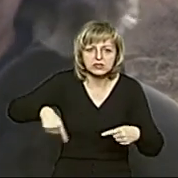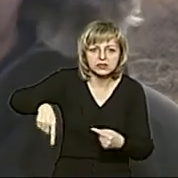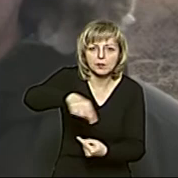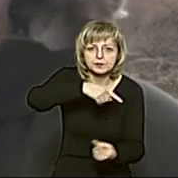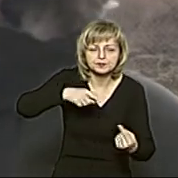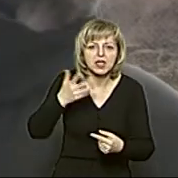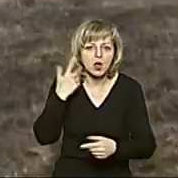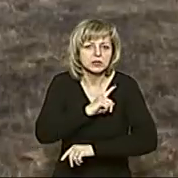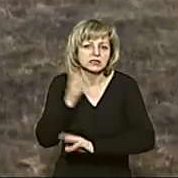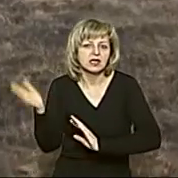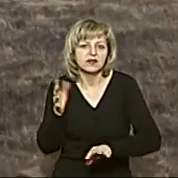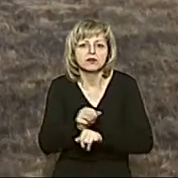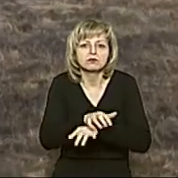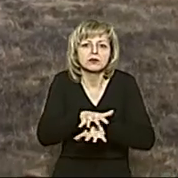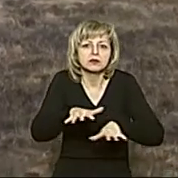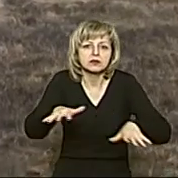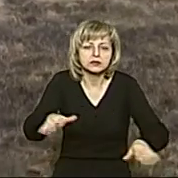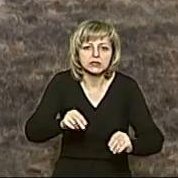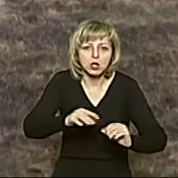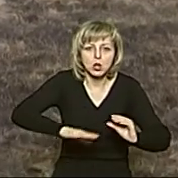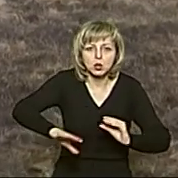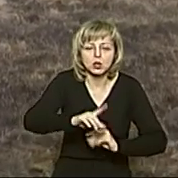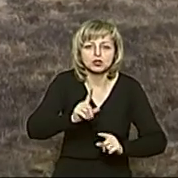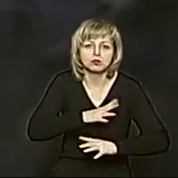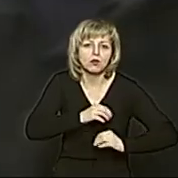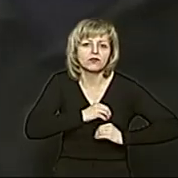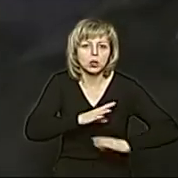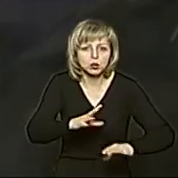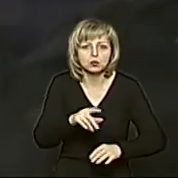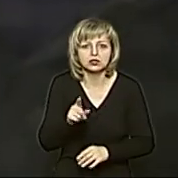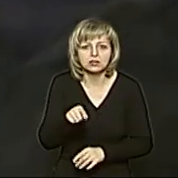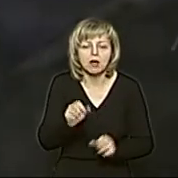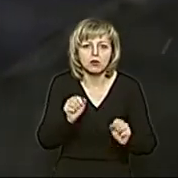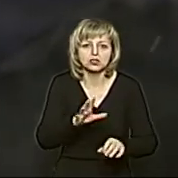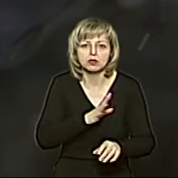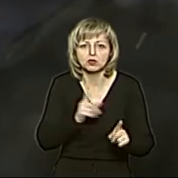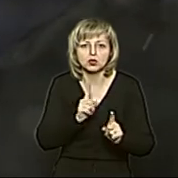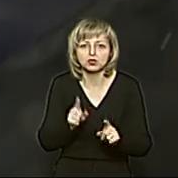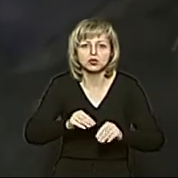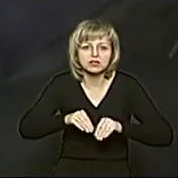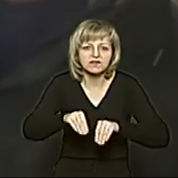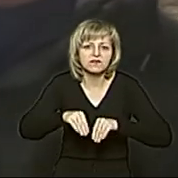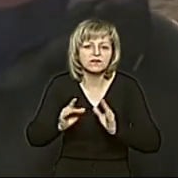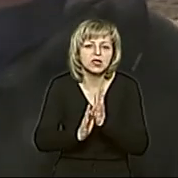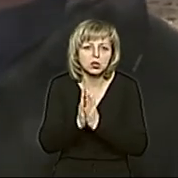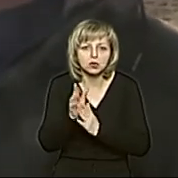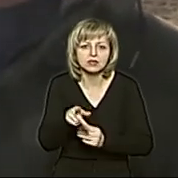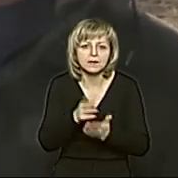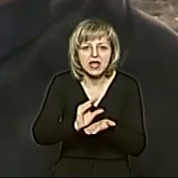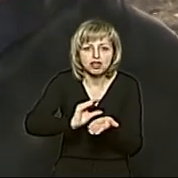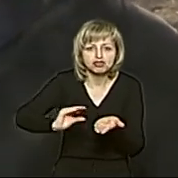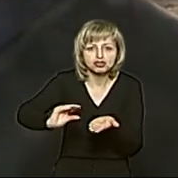воно розходиться. Ґрунт, щоб був родючий, щоб він там на ньому можна було щось вирощувати, там є певний шар,